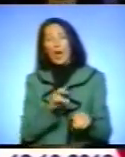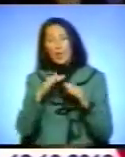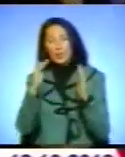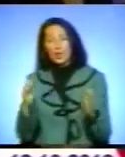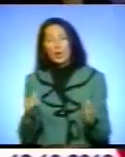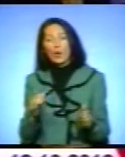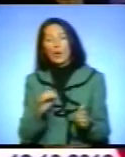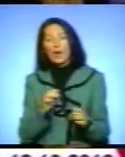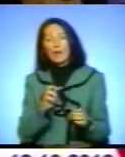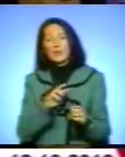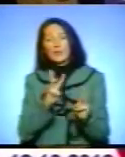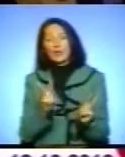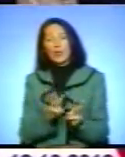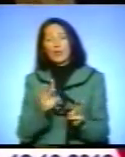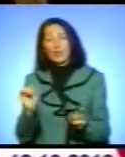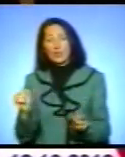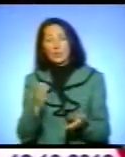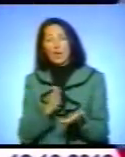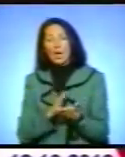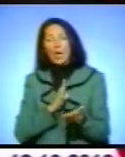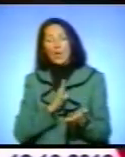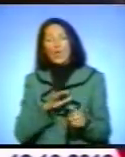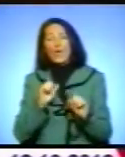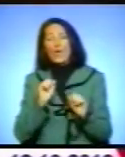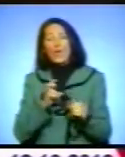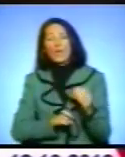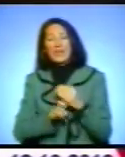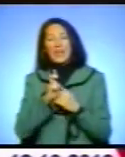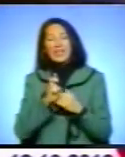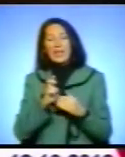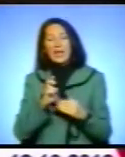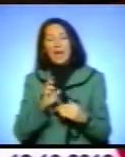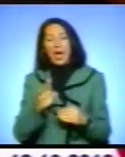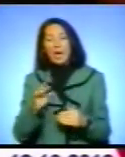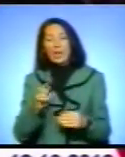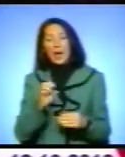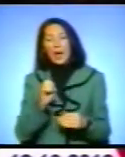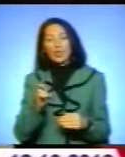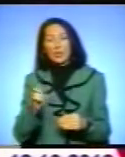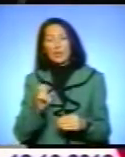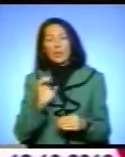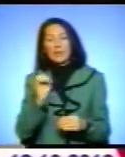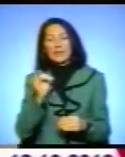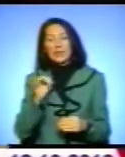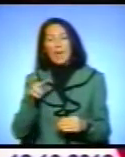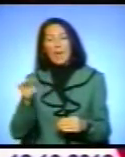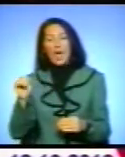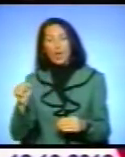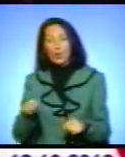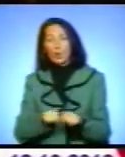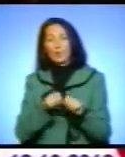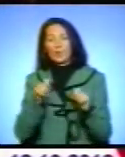єпарх Тернопільсько-Зборівський владика Василій Семенюк. Окропили святою водою і урочистим перерізанням стрічки відкрили